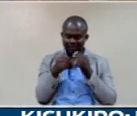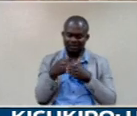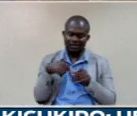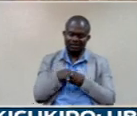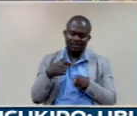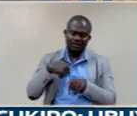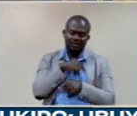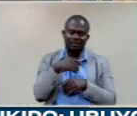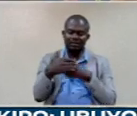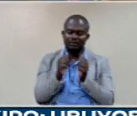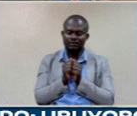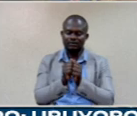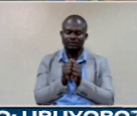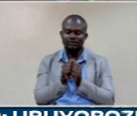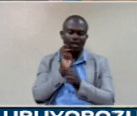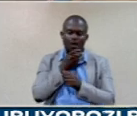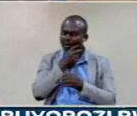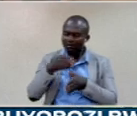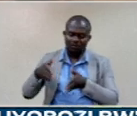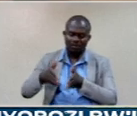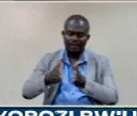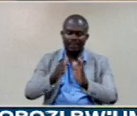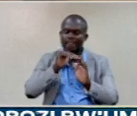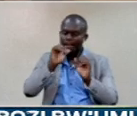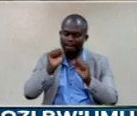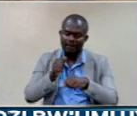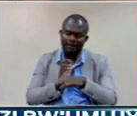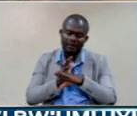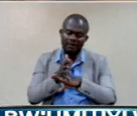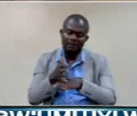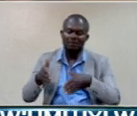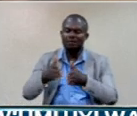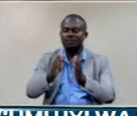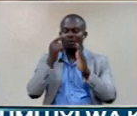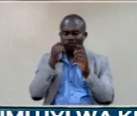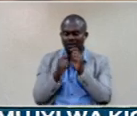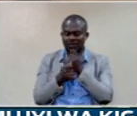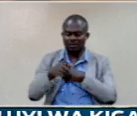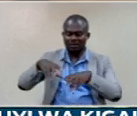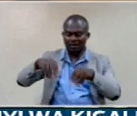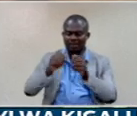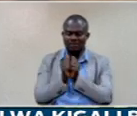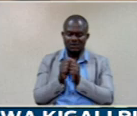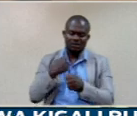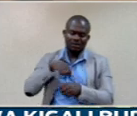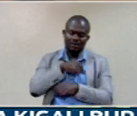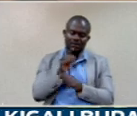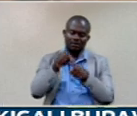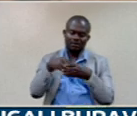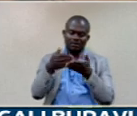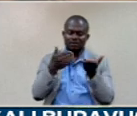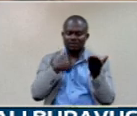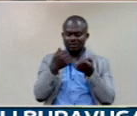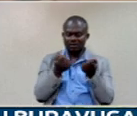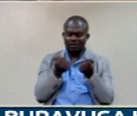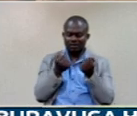ubwacu tubaturiye. Amazi arareka mu muhanda ntabashe kugenda, ugasanga wahindutse icyondo. Twebwe rero dutahe n'aha dufite ibinyabiziga